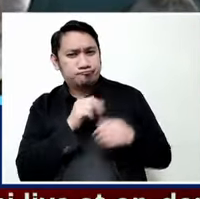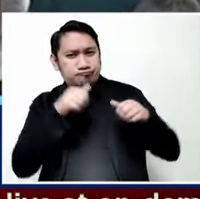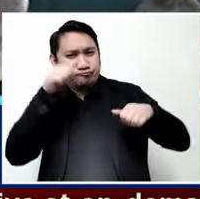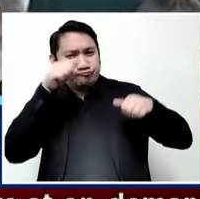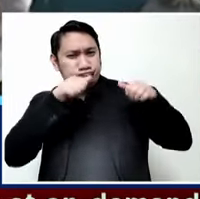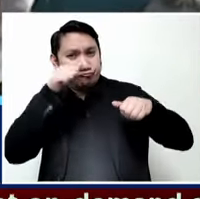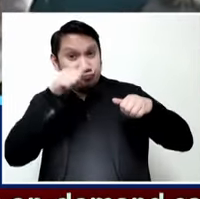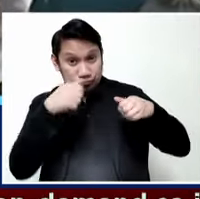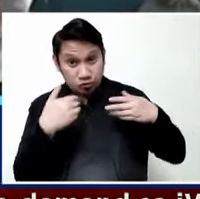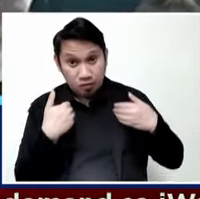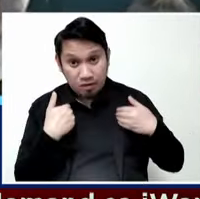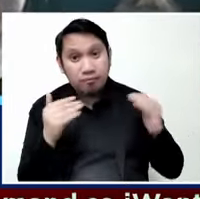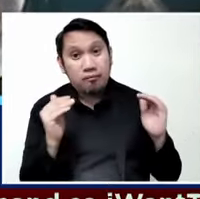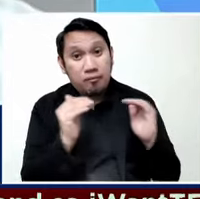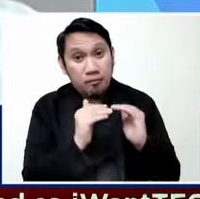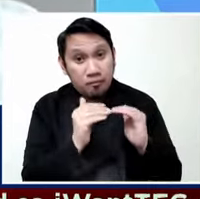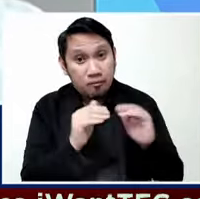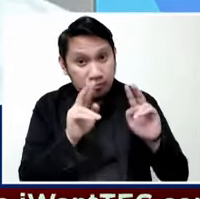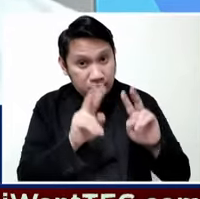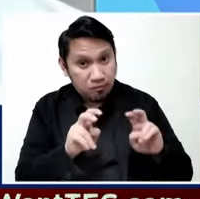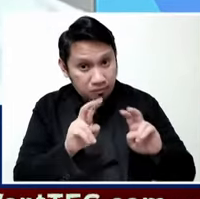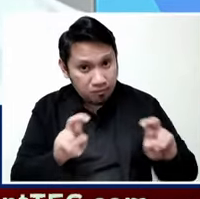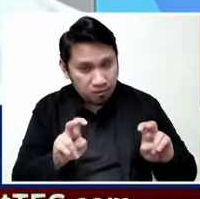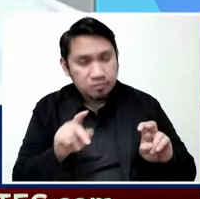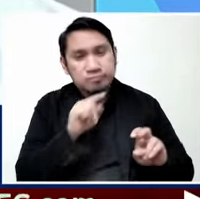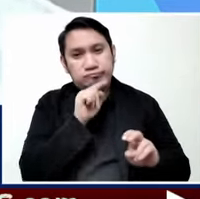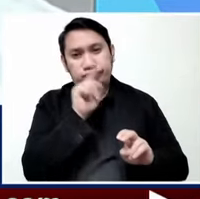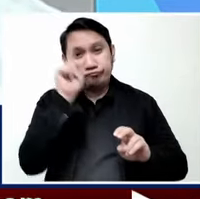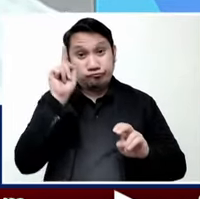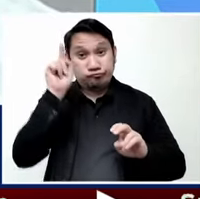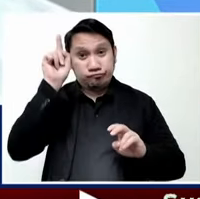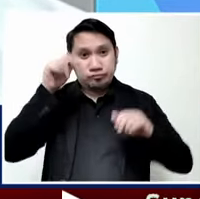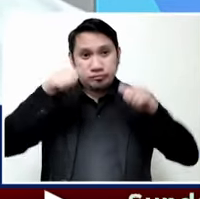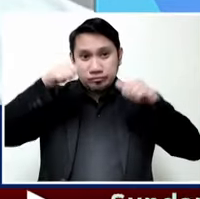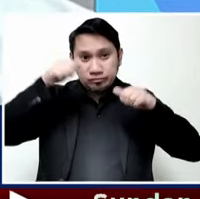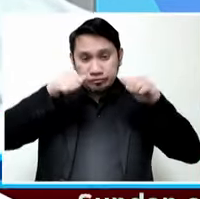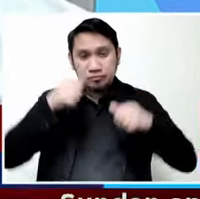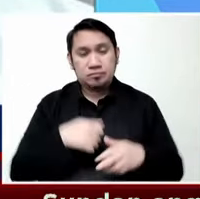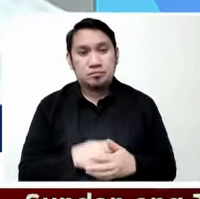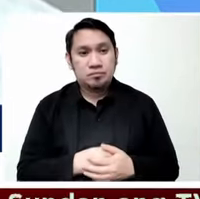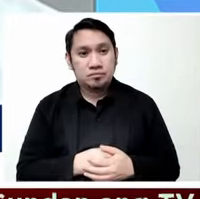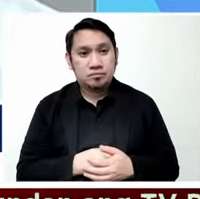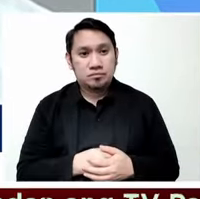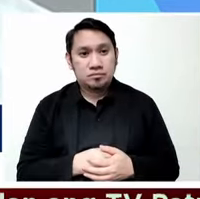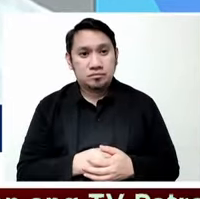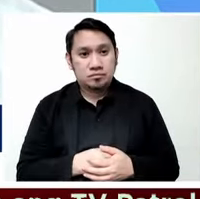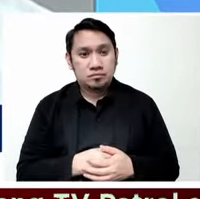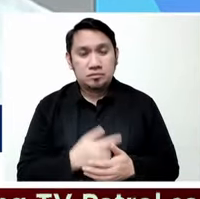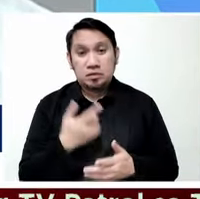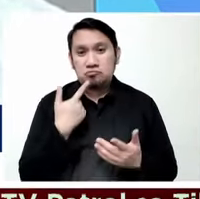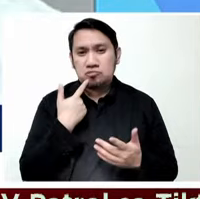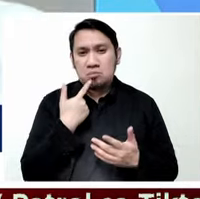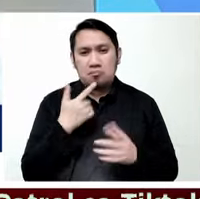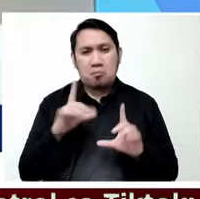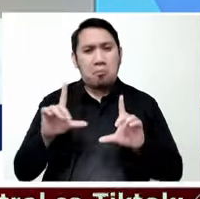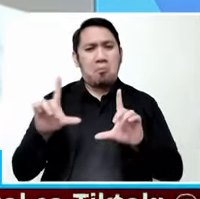na investigasyon ng kanyang kliyente. Nakakaasuka na po ang ginagawa na pang-frame up nitong